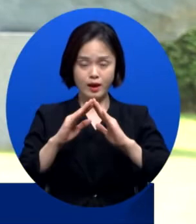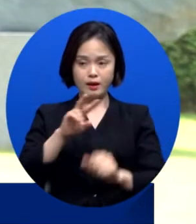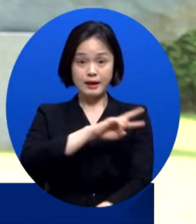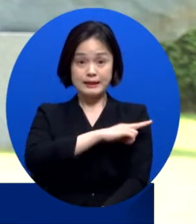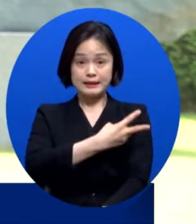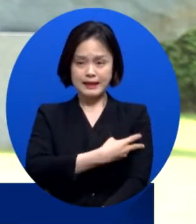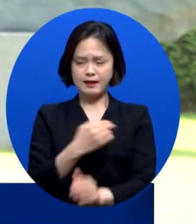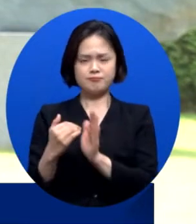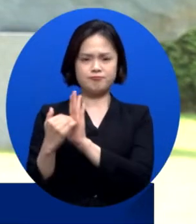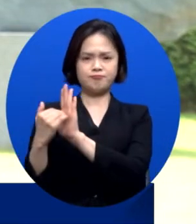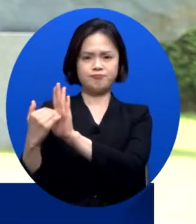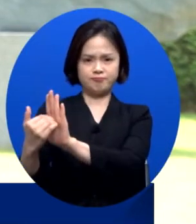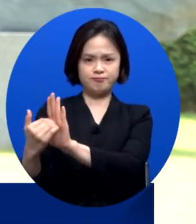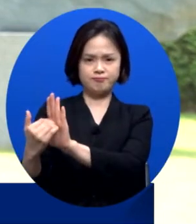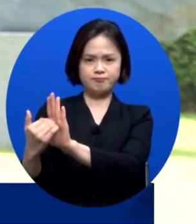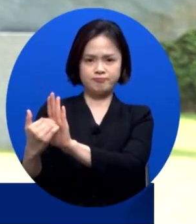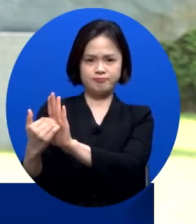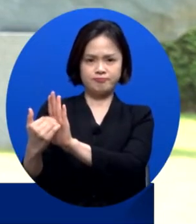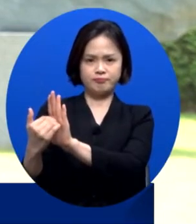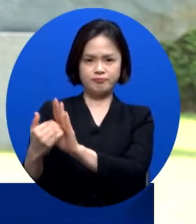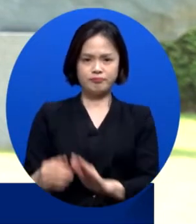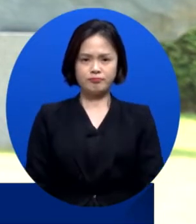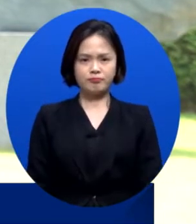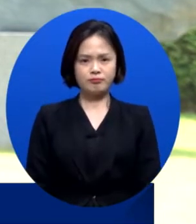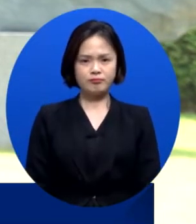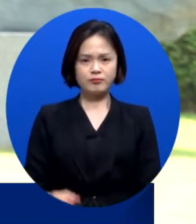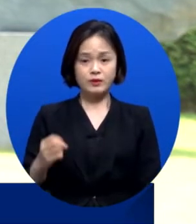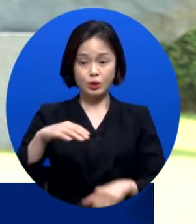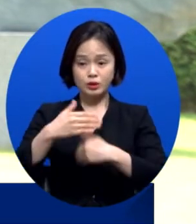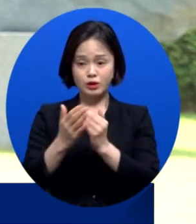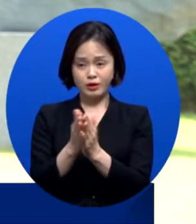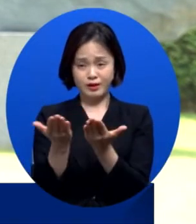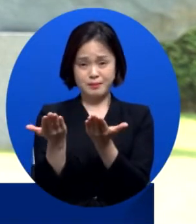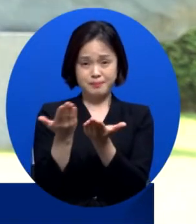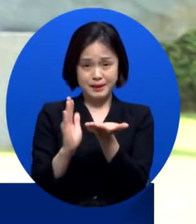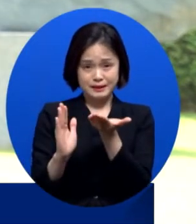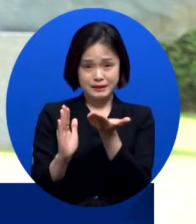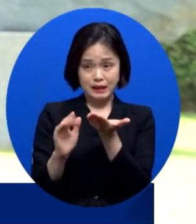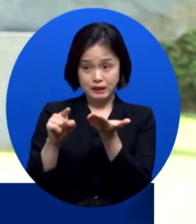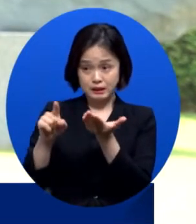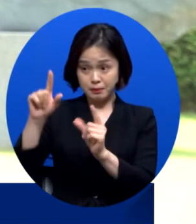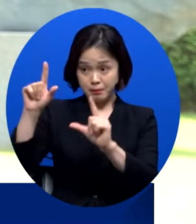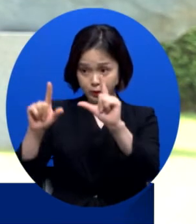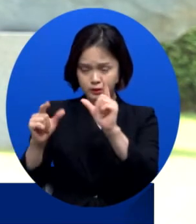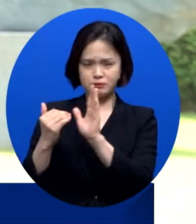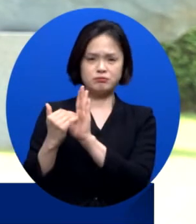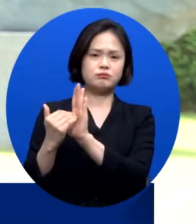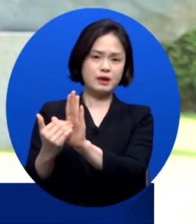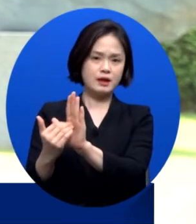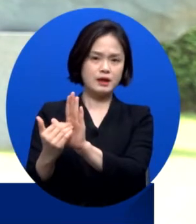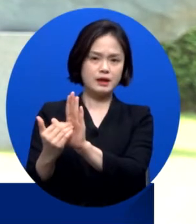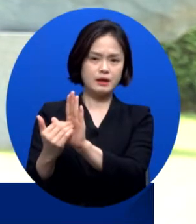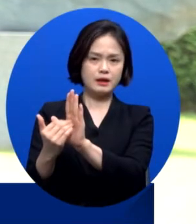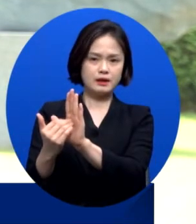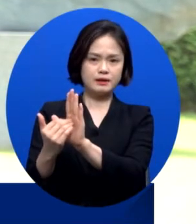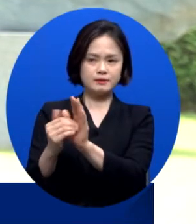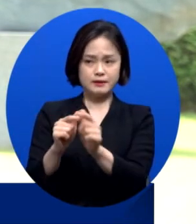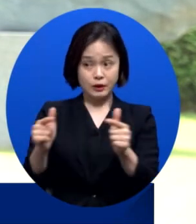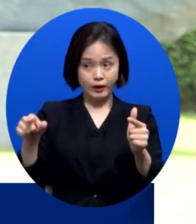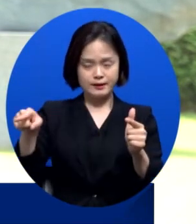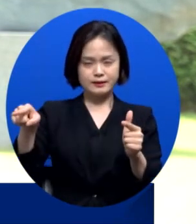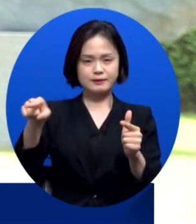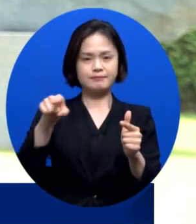세속 조이 도피 성경적 운동 또는 4 주의에 만연된 이러한